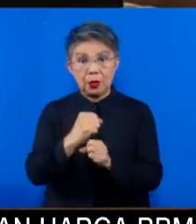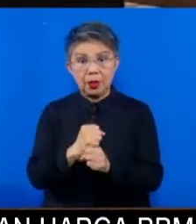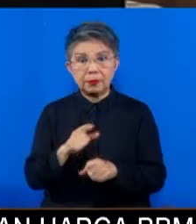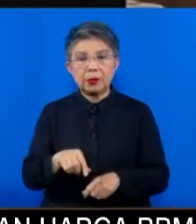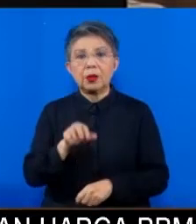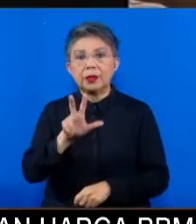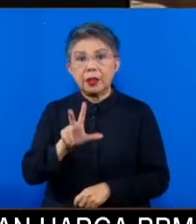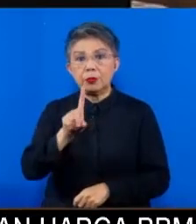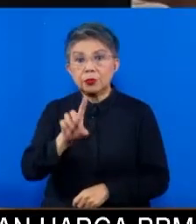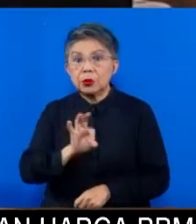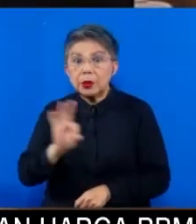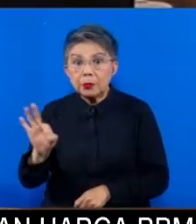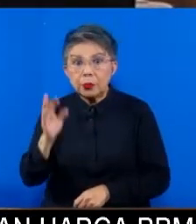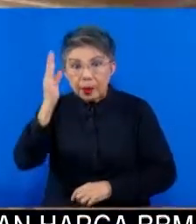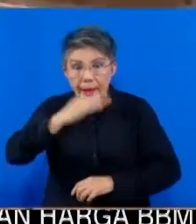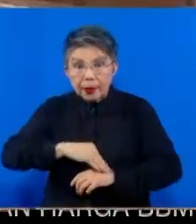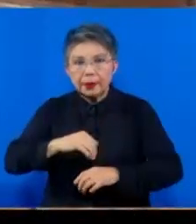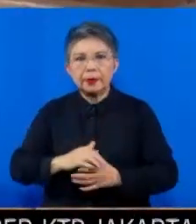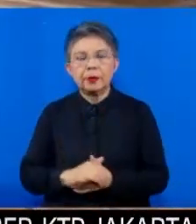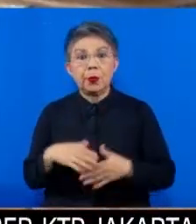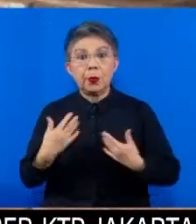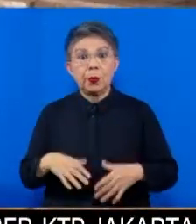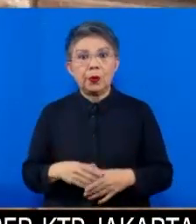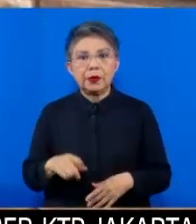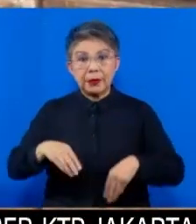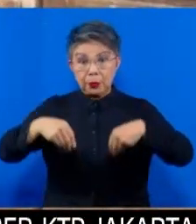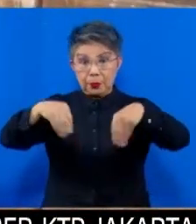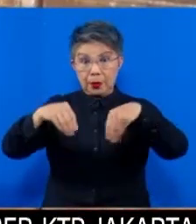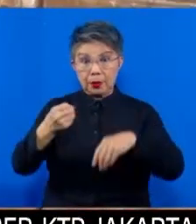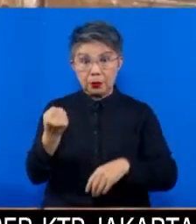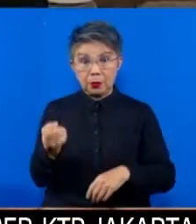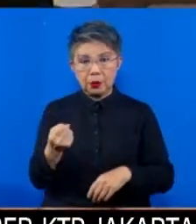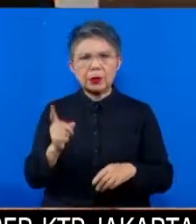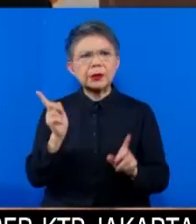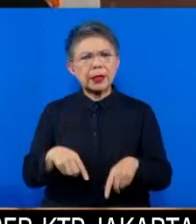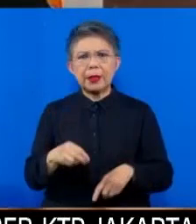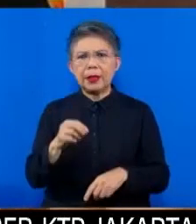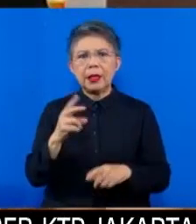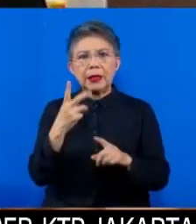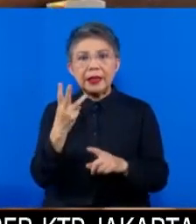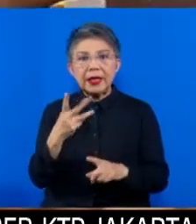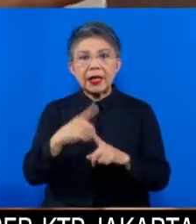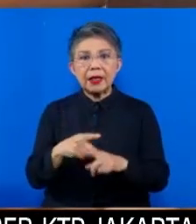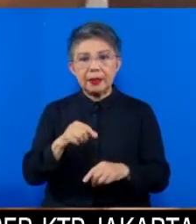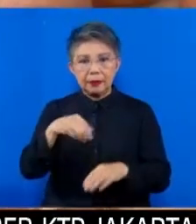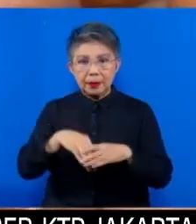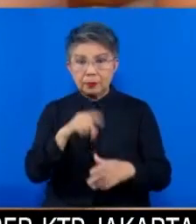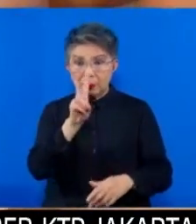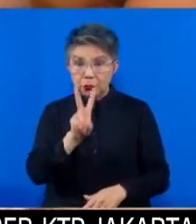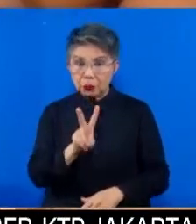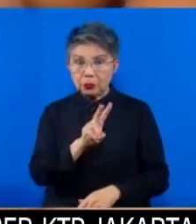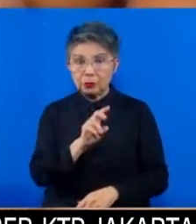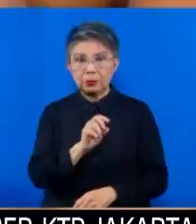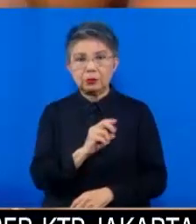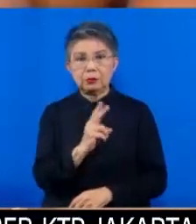menembus Rp31.000. Menurut salah satu pedagang, kenaikan sudah terjadi 3 kali dalam 2 pekan.